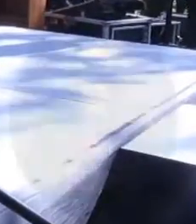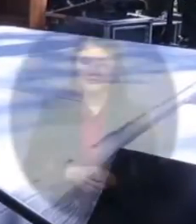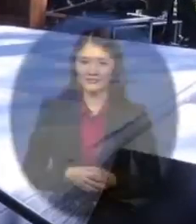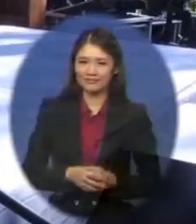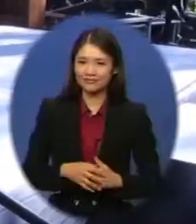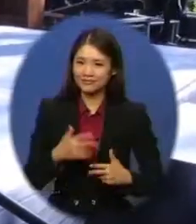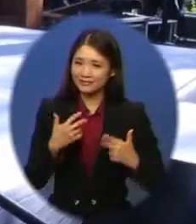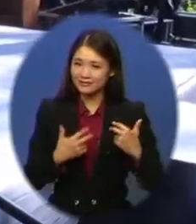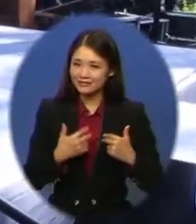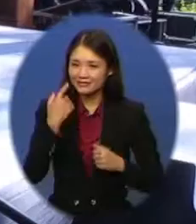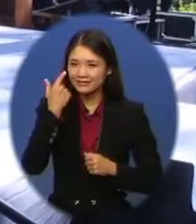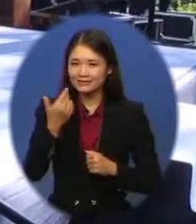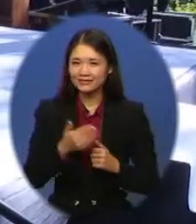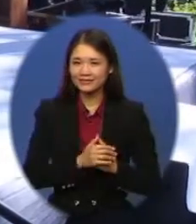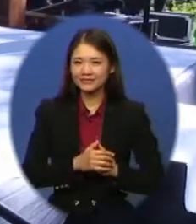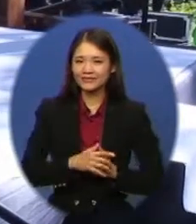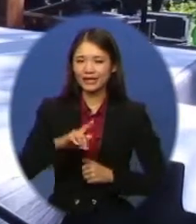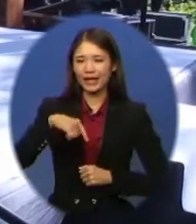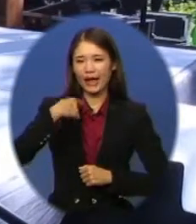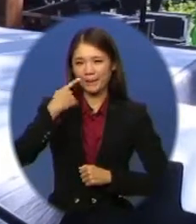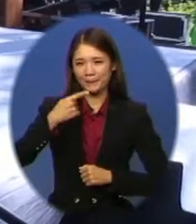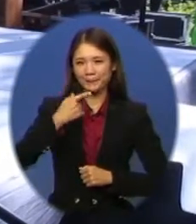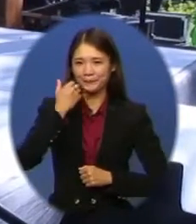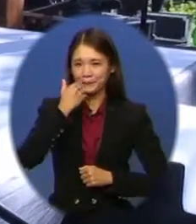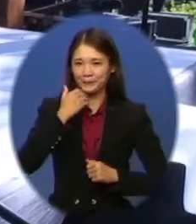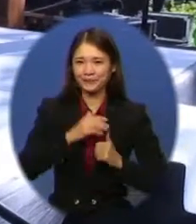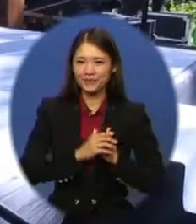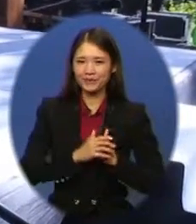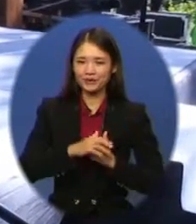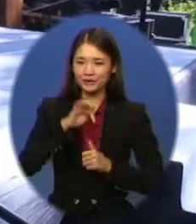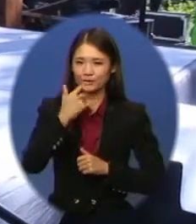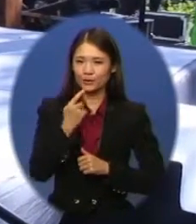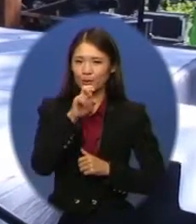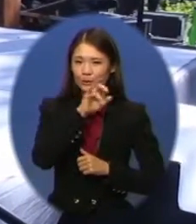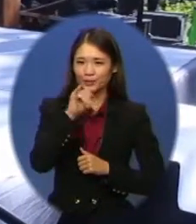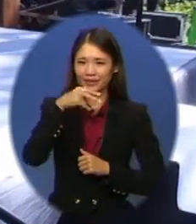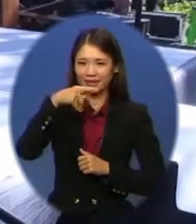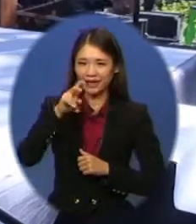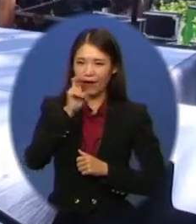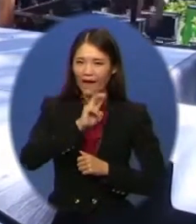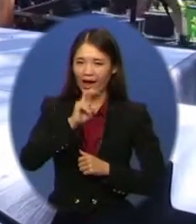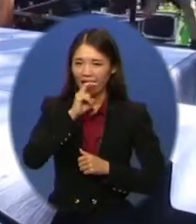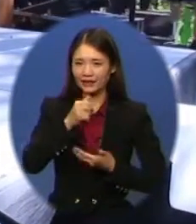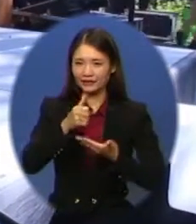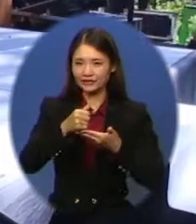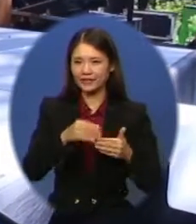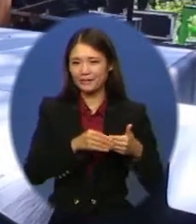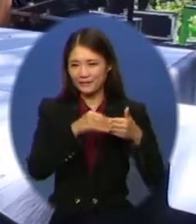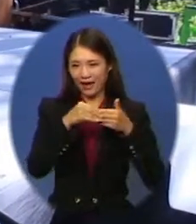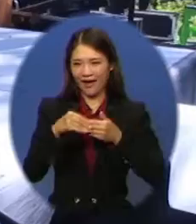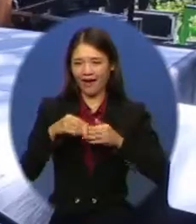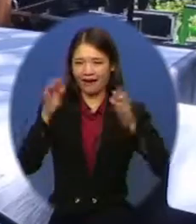즐거우셨나요? 네. 예, 이어서 다음으로 바로 조미경 가수님을 모시겠습니다. 박수 부탁드립니다.